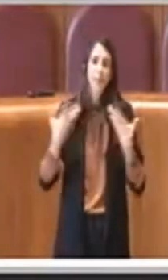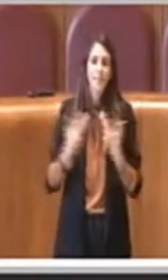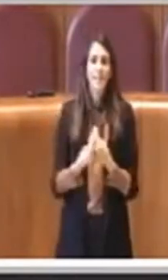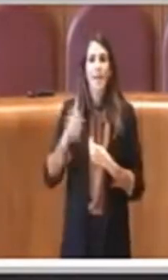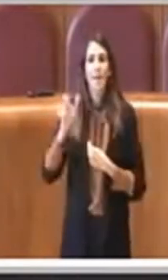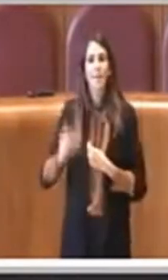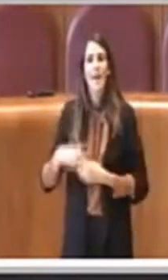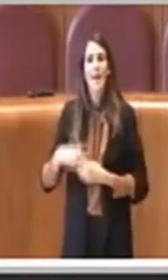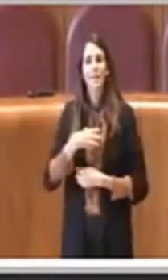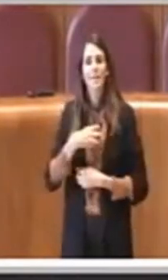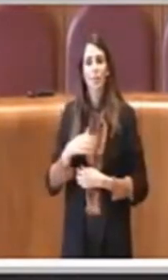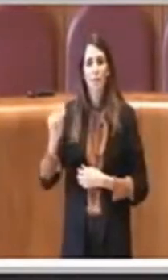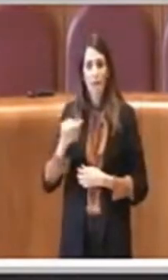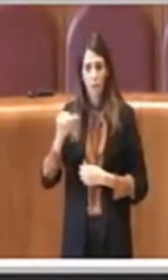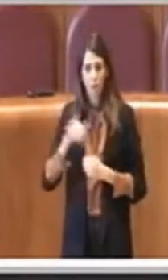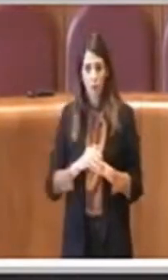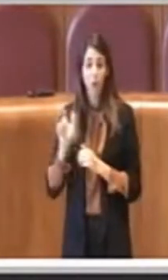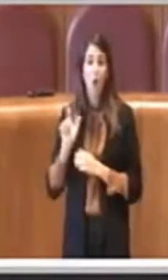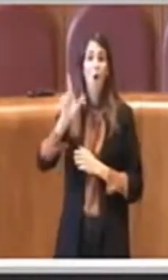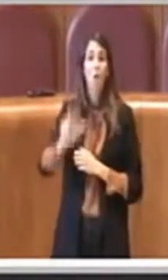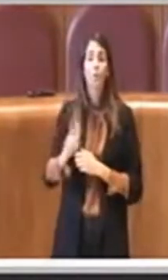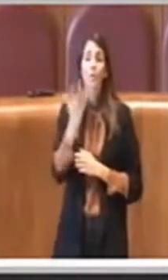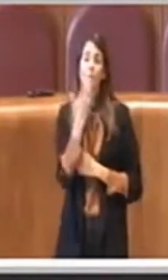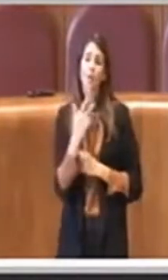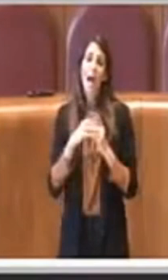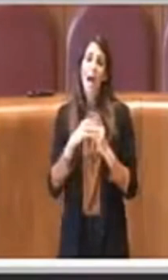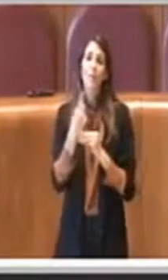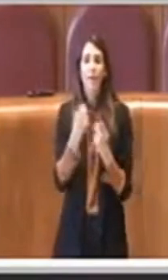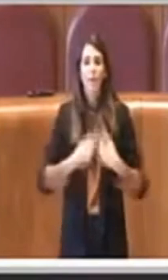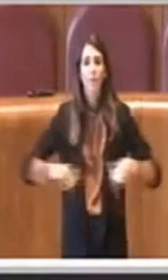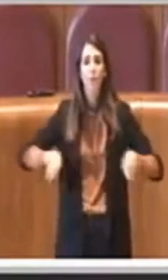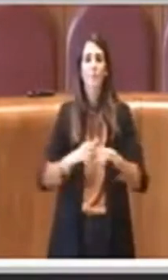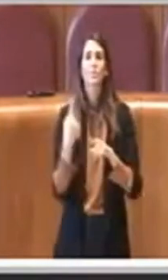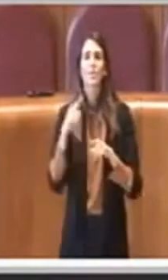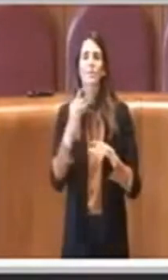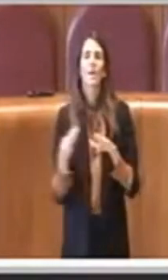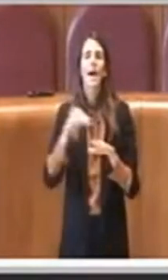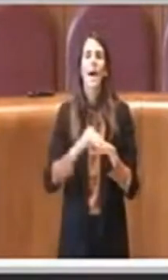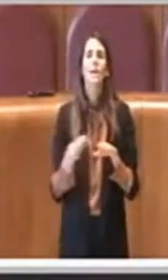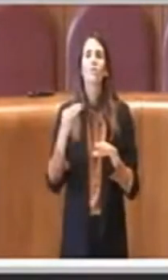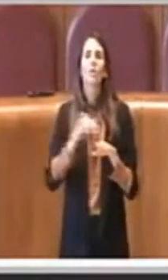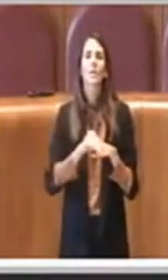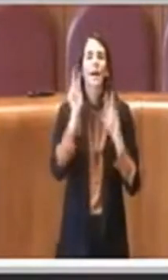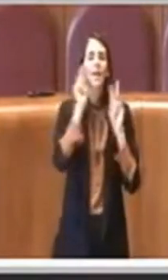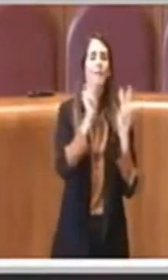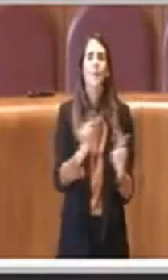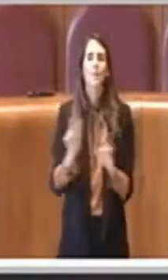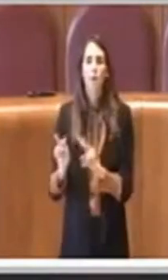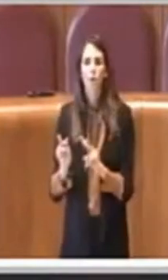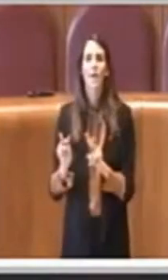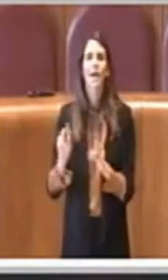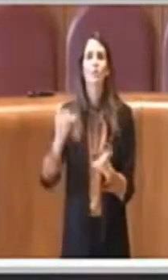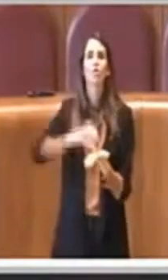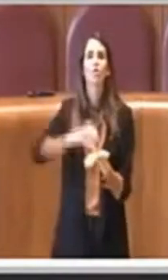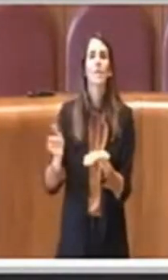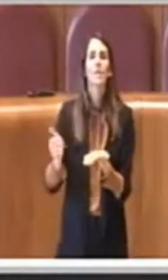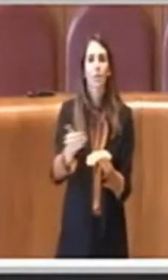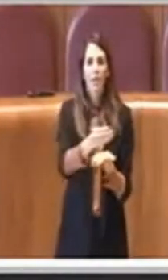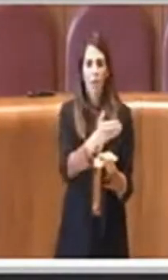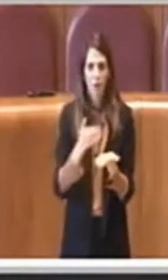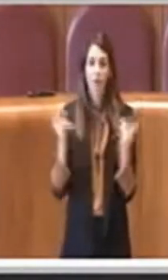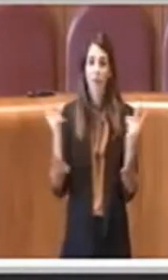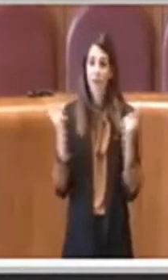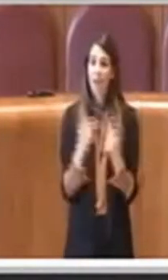Lunedì faremo una commissione per aggiornare l'andamento sui centri di raccolta, cosa che chiaramente anche questo